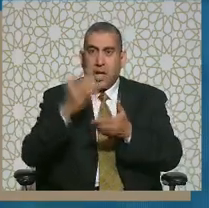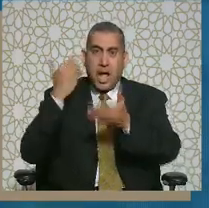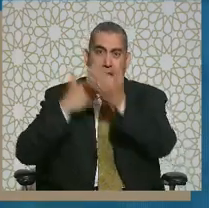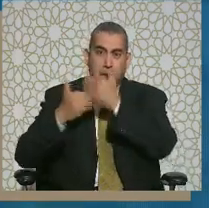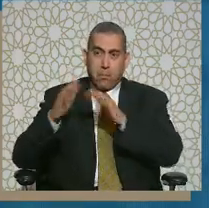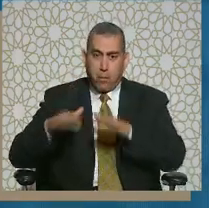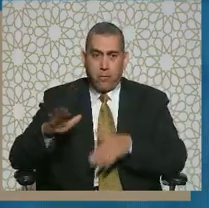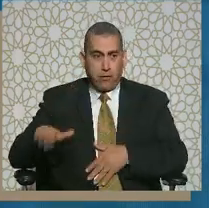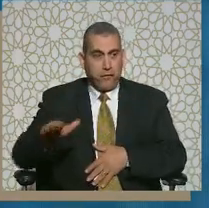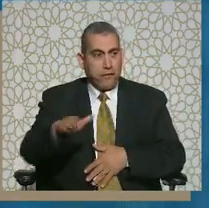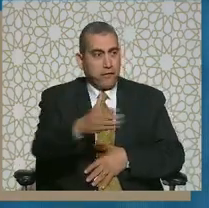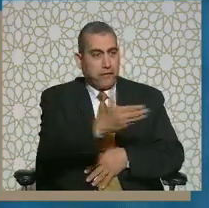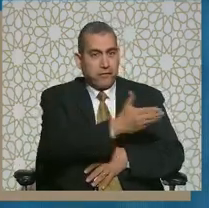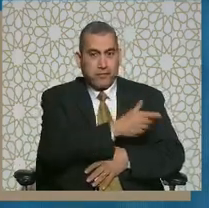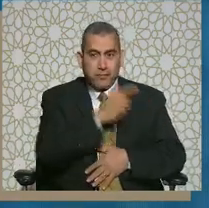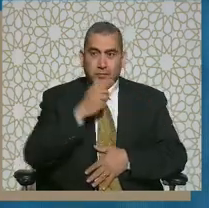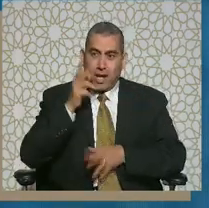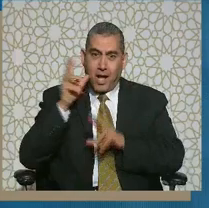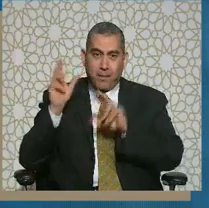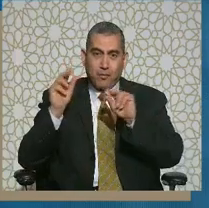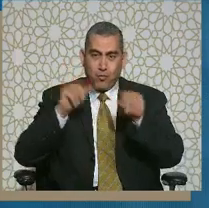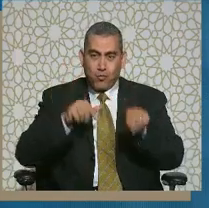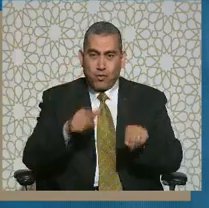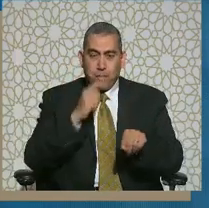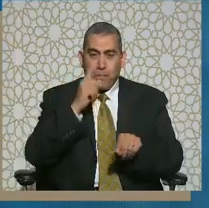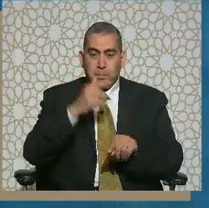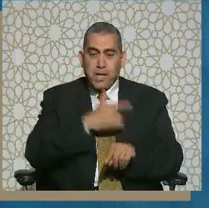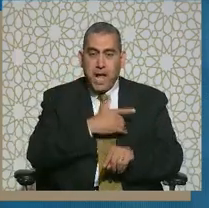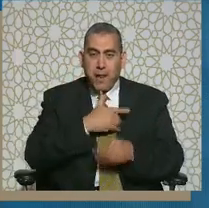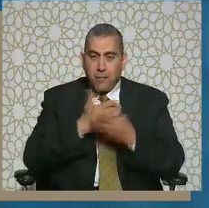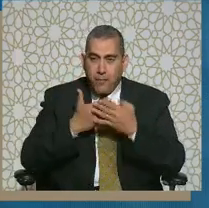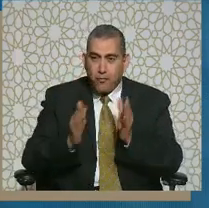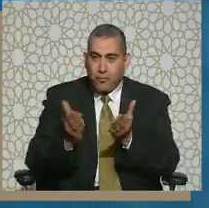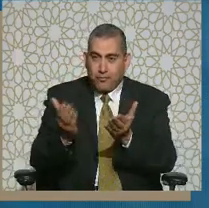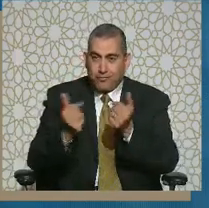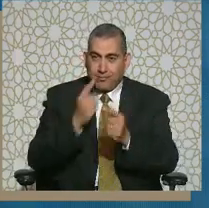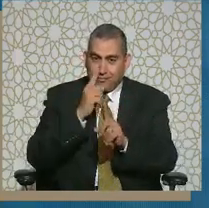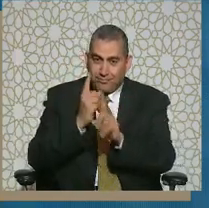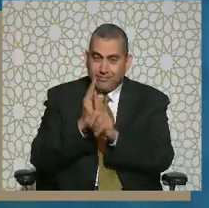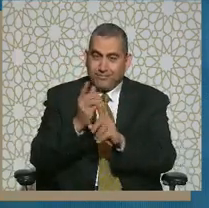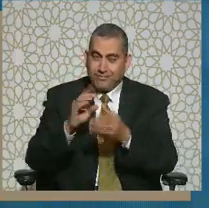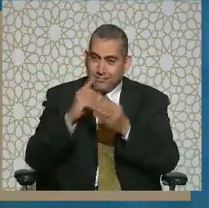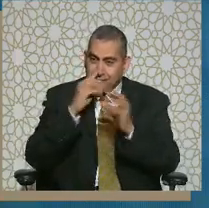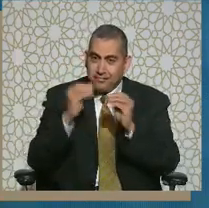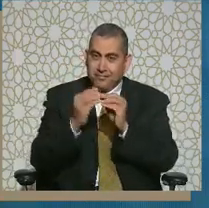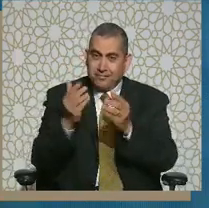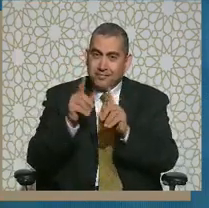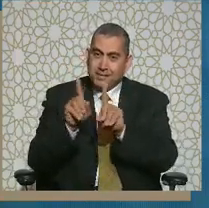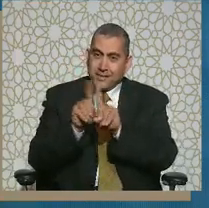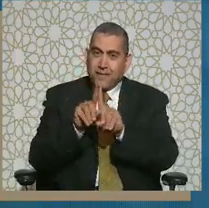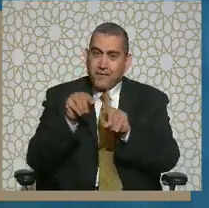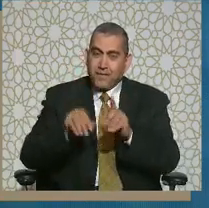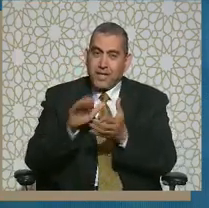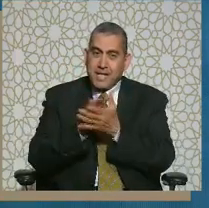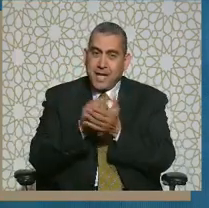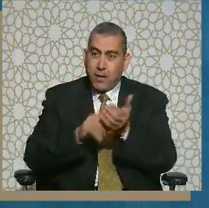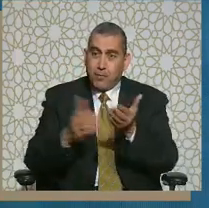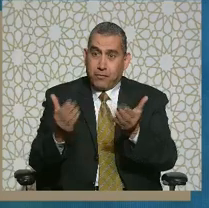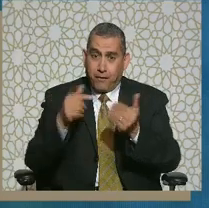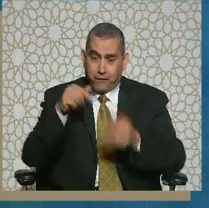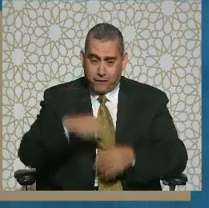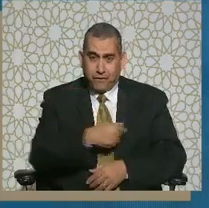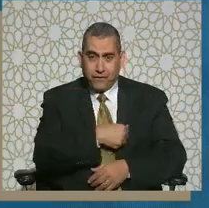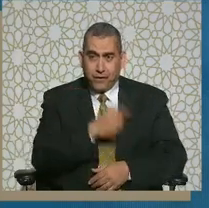حوالينا طول الوقت بس احنا محتاجين نفتح قلوبنا بالقبول لاهلها واللي بنعيش معاهم